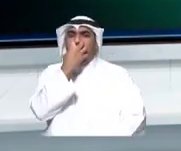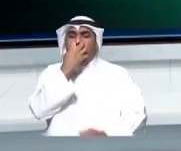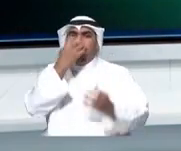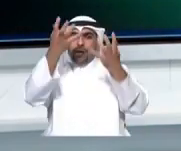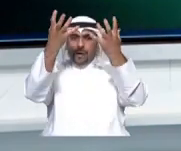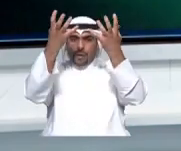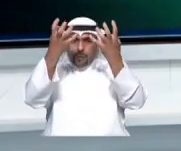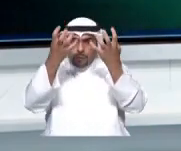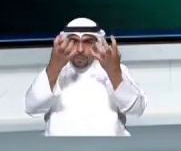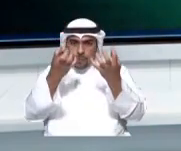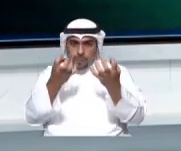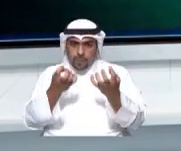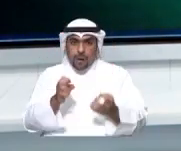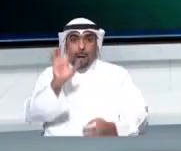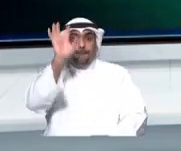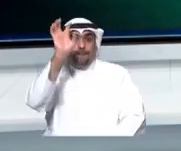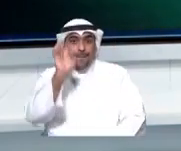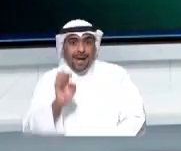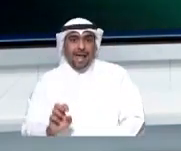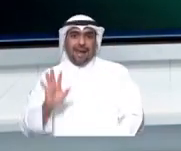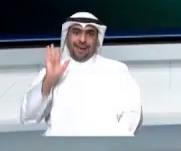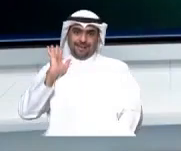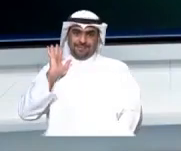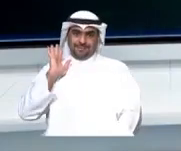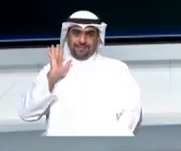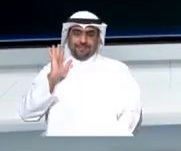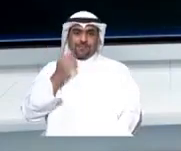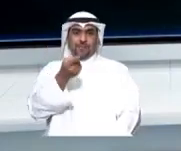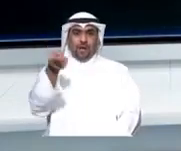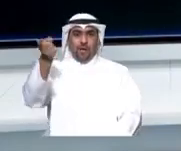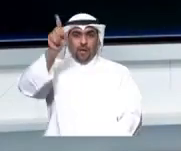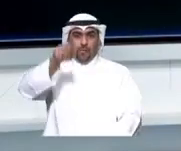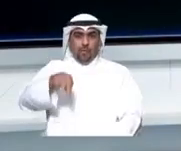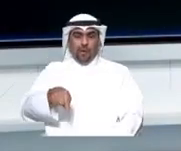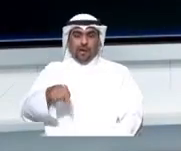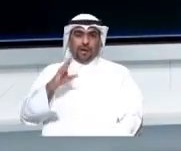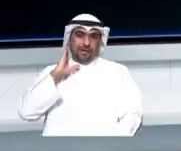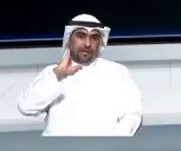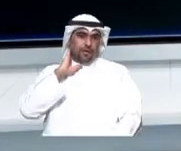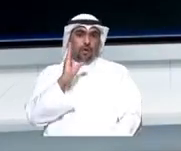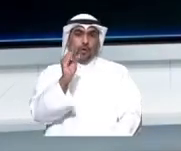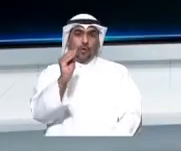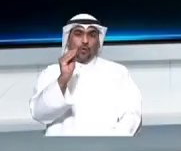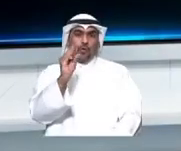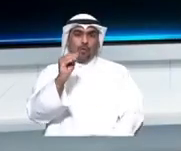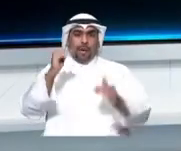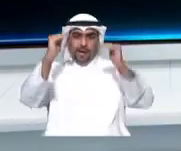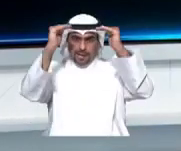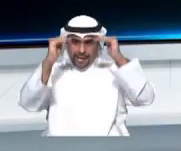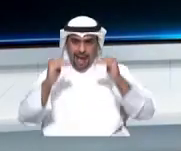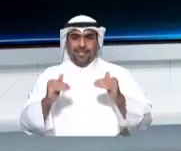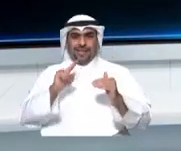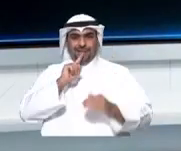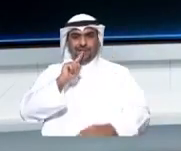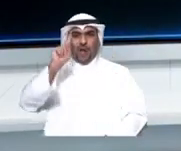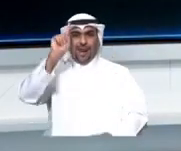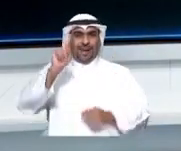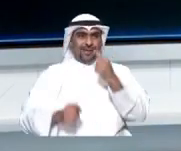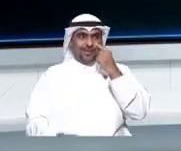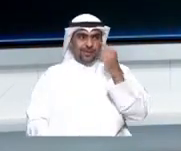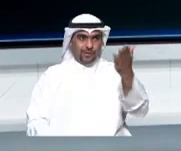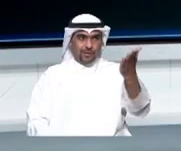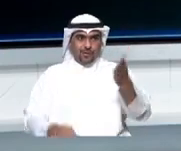الصغرى. فالرياح باكر تحول إن شاء الله شمالية غربية، تنخفض معها الرطوبة نسبية، ولاحظ ارتفاع ملحوظ في درجات